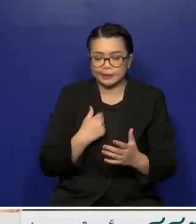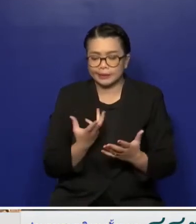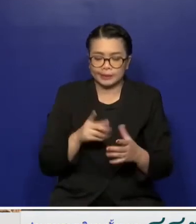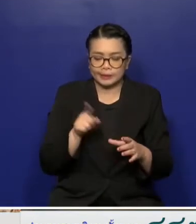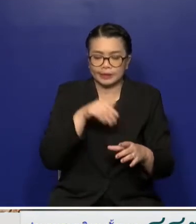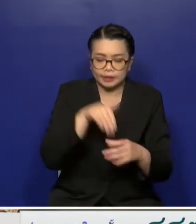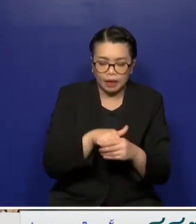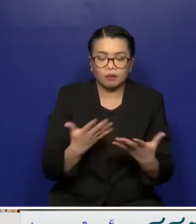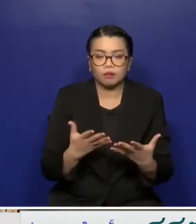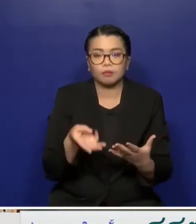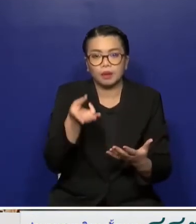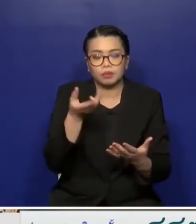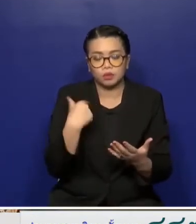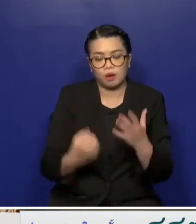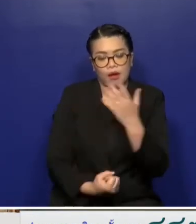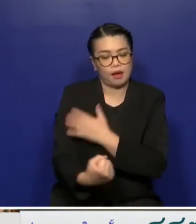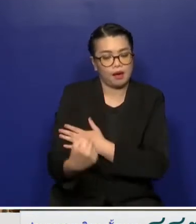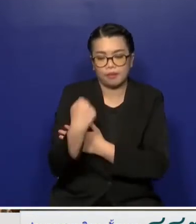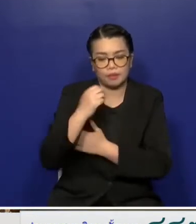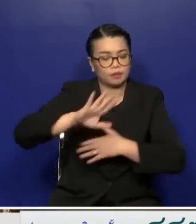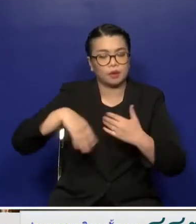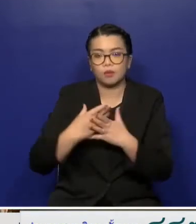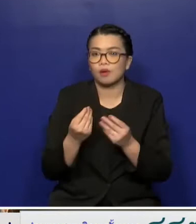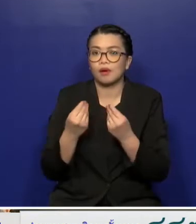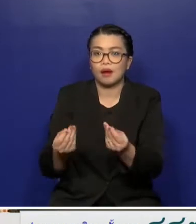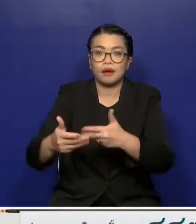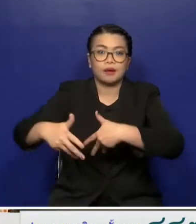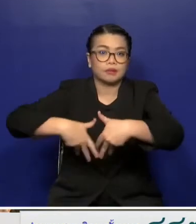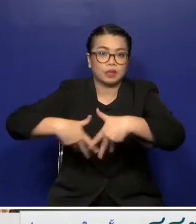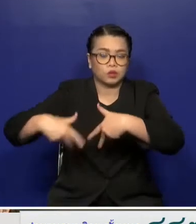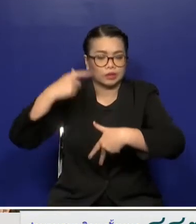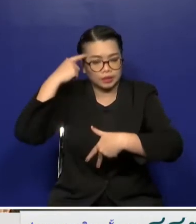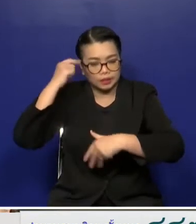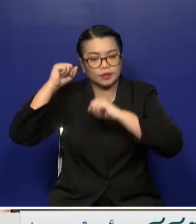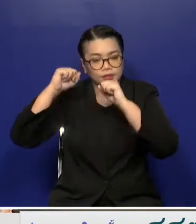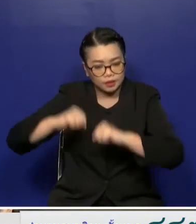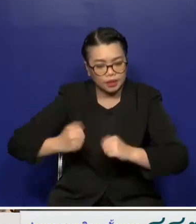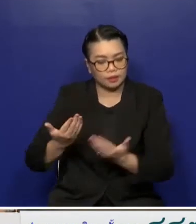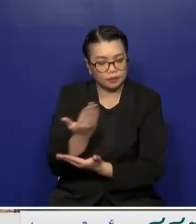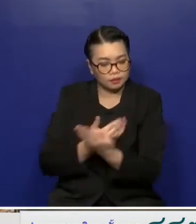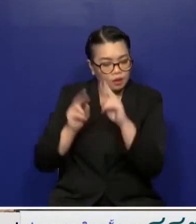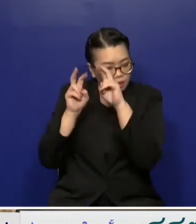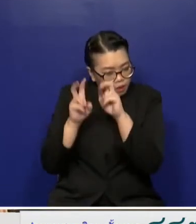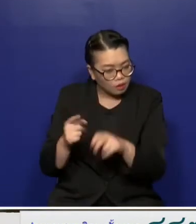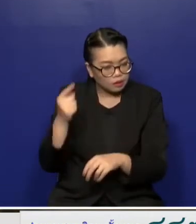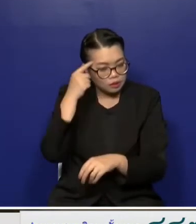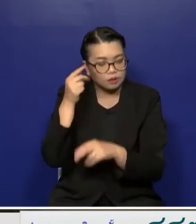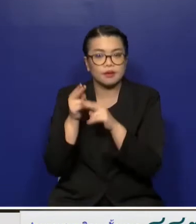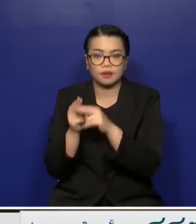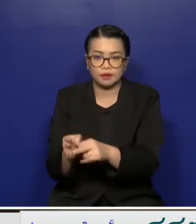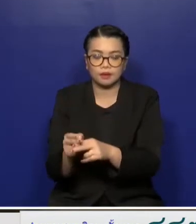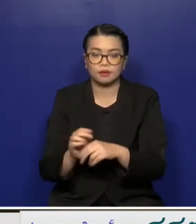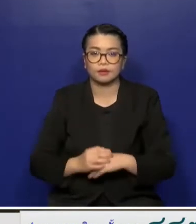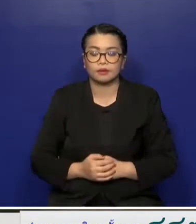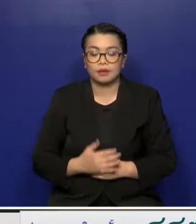ธานเราต้องให้อำนาจที่แท้จริงไปสู่ประชาชนและให้ประชาชนมีส่วนร่วมเพราะฉะ